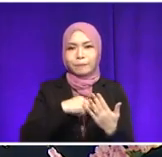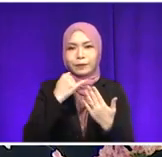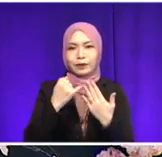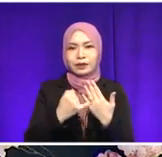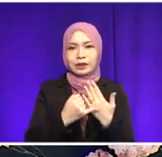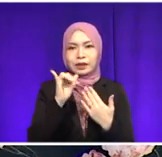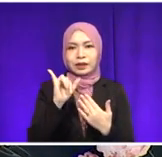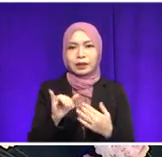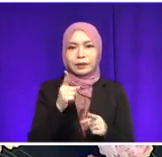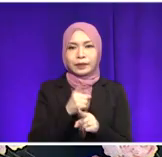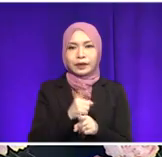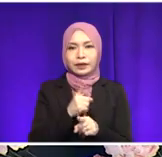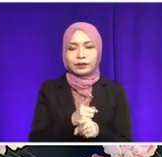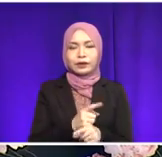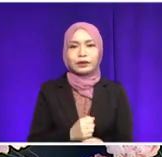pertama